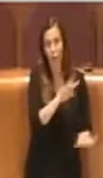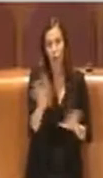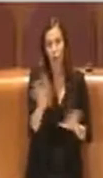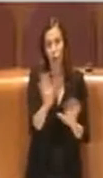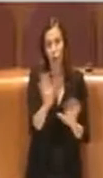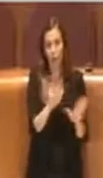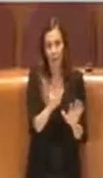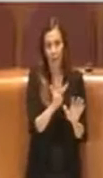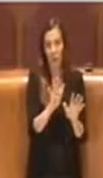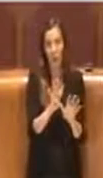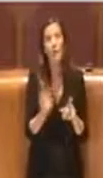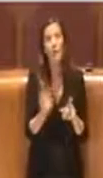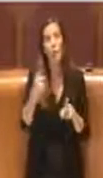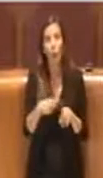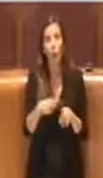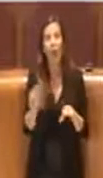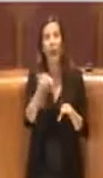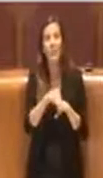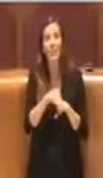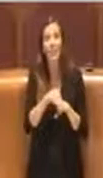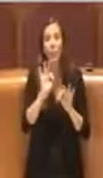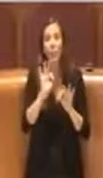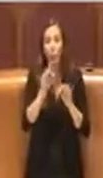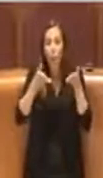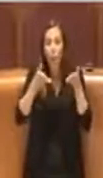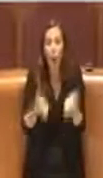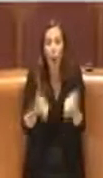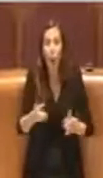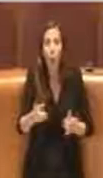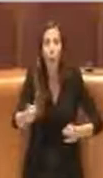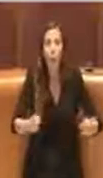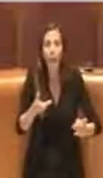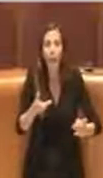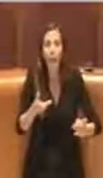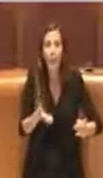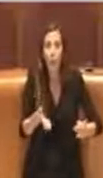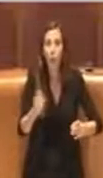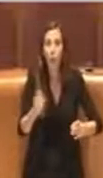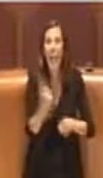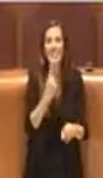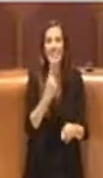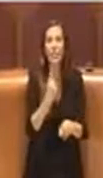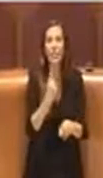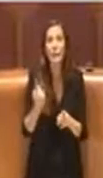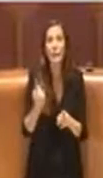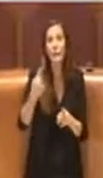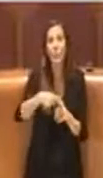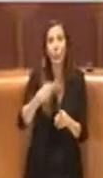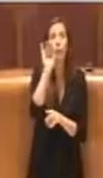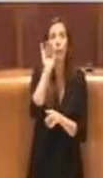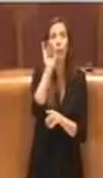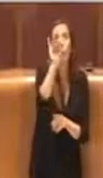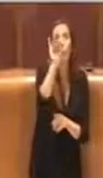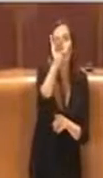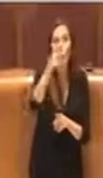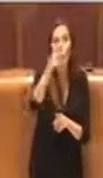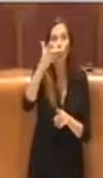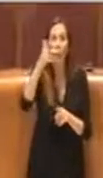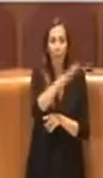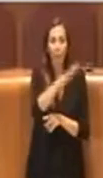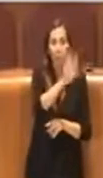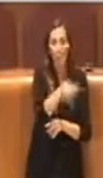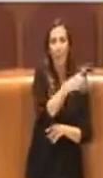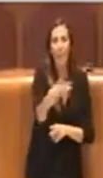ma anche aggiornare e fare una fotografia dell'attuale e quindi dell'esigenza futura su quello che sarà il nuovo piano